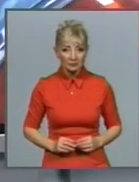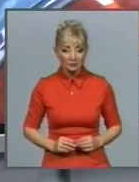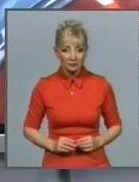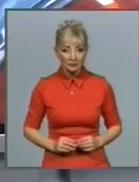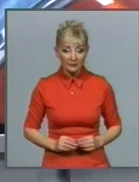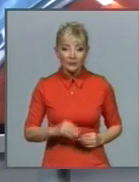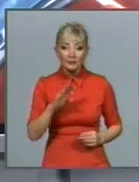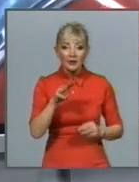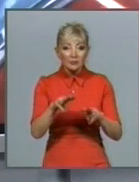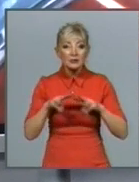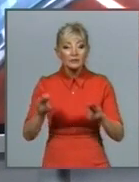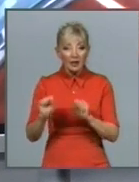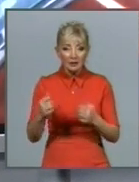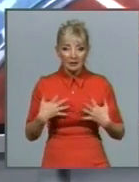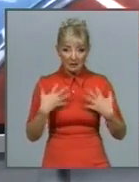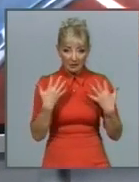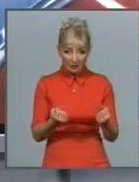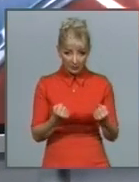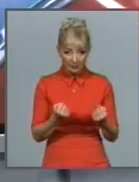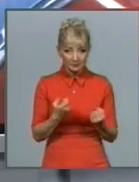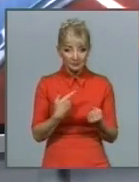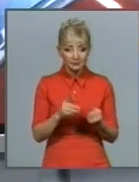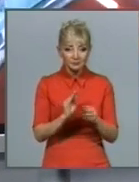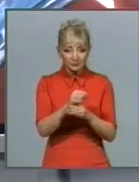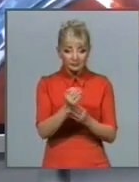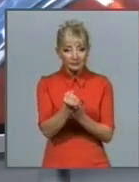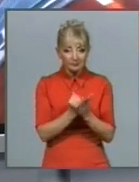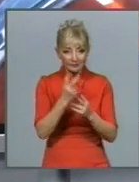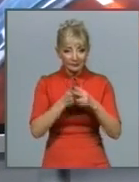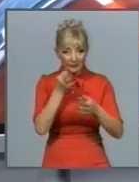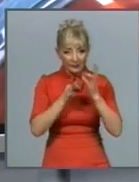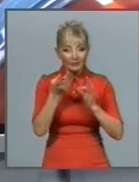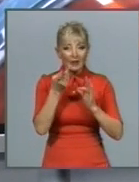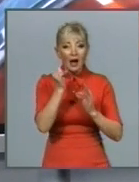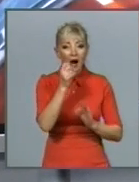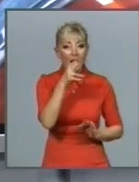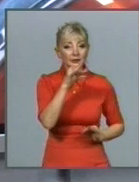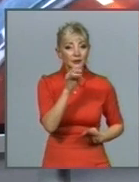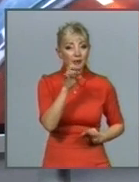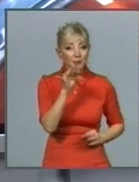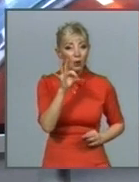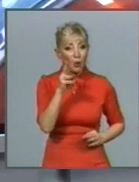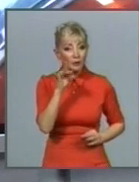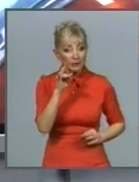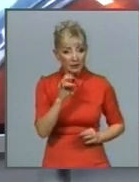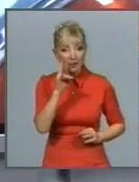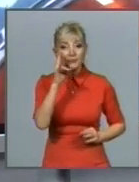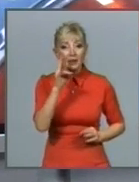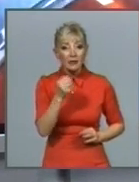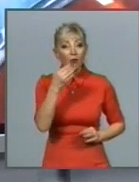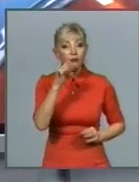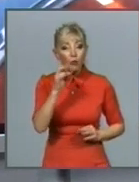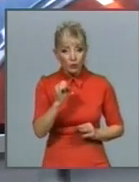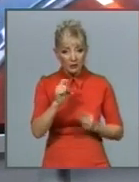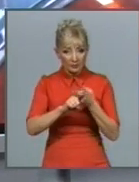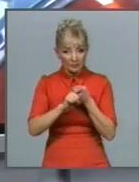А між тим, Мінохорони здоров'я поповнили резерв ліків, а саме антибіотиків для лікарень. Бо на фоні епідемії COVID-19 значно зросли